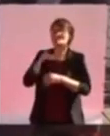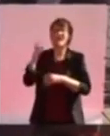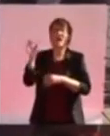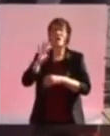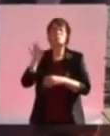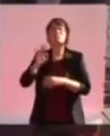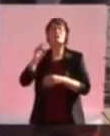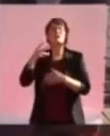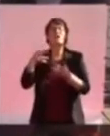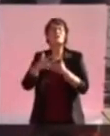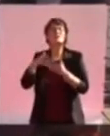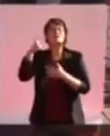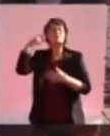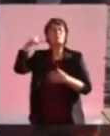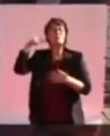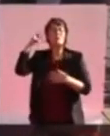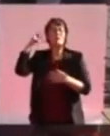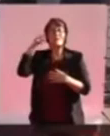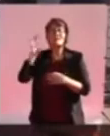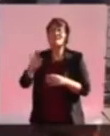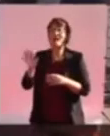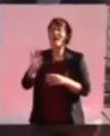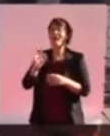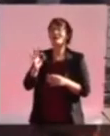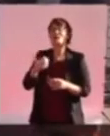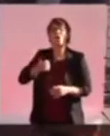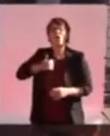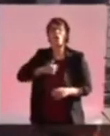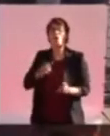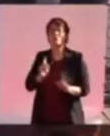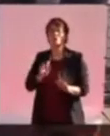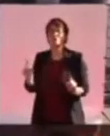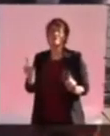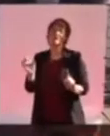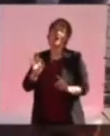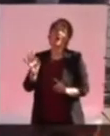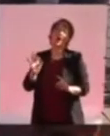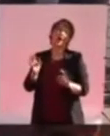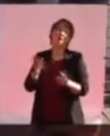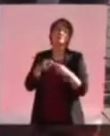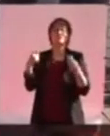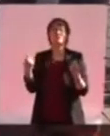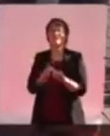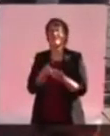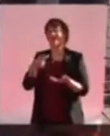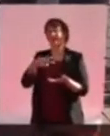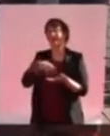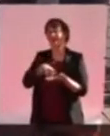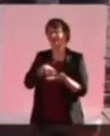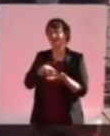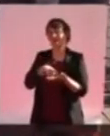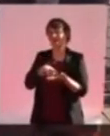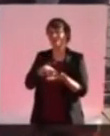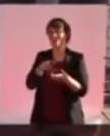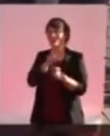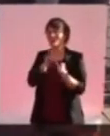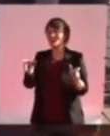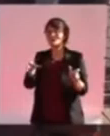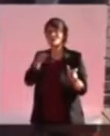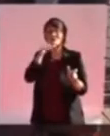autosufficienti e in generale con fragilità persone che esprimono bisogni di cura quotidiana